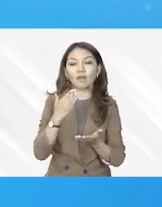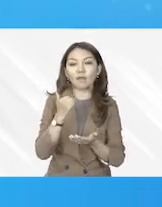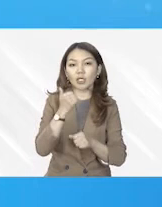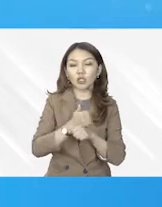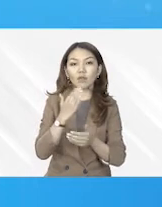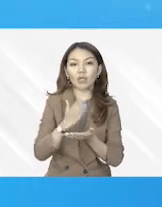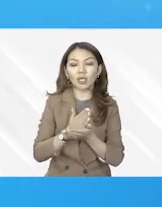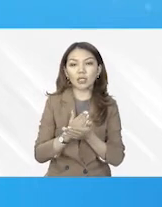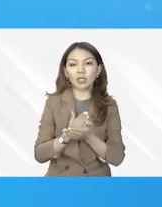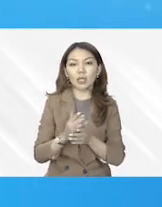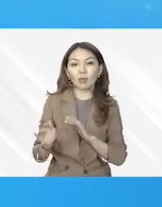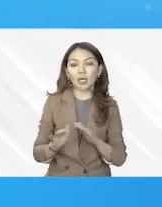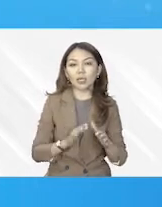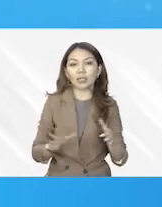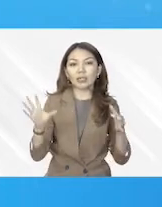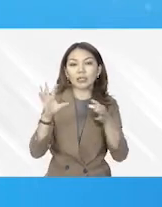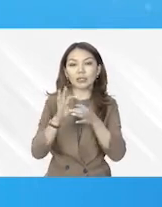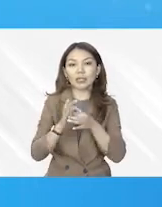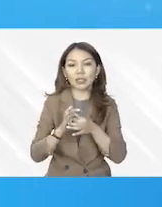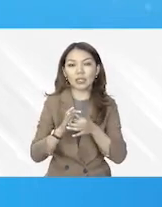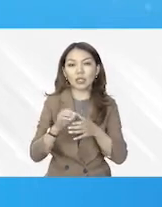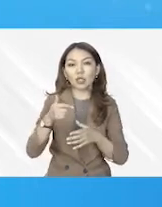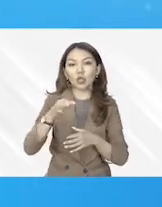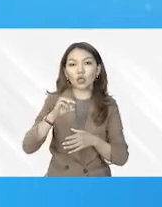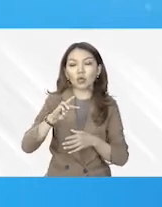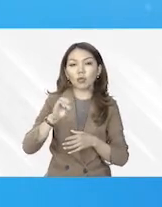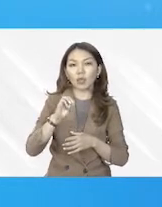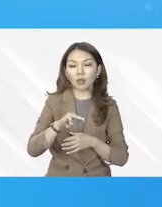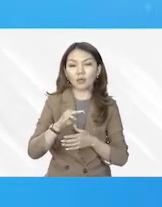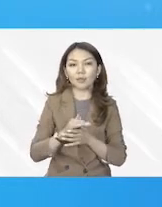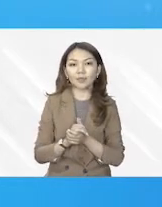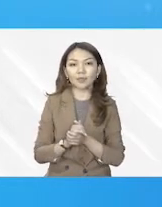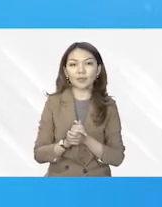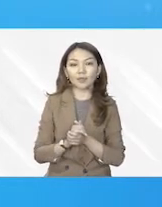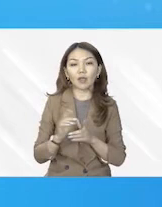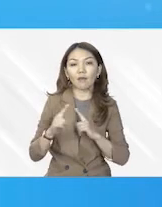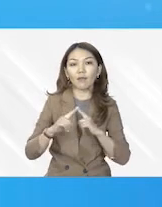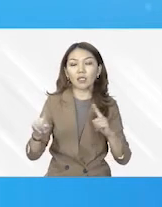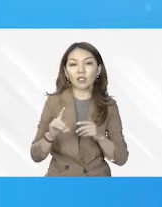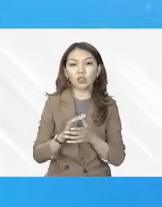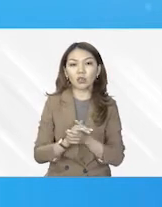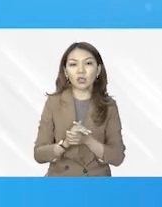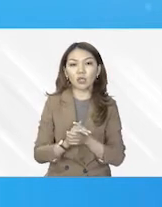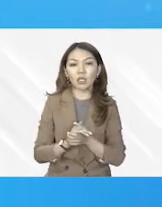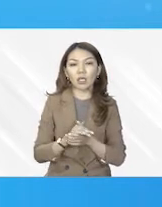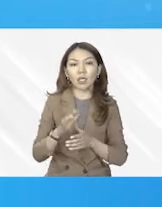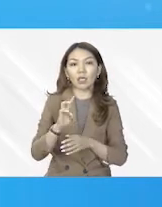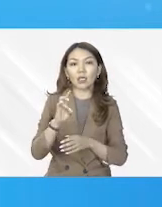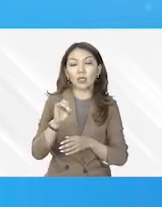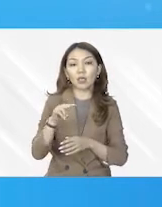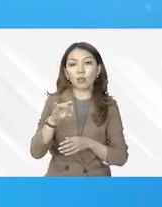процесс слияния половых клеток гамет. В отличие от неполовых